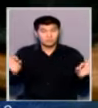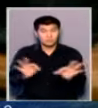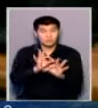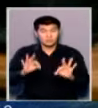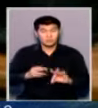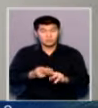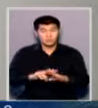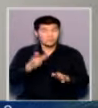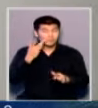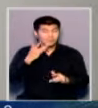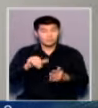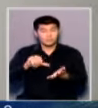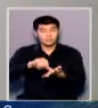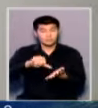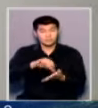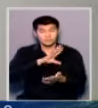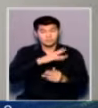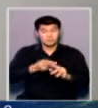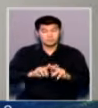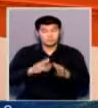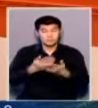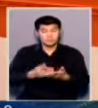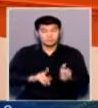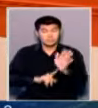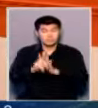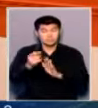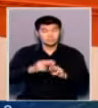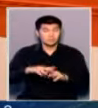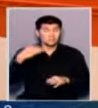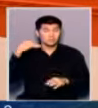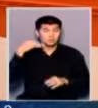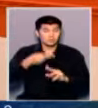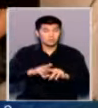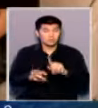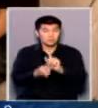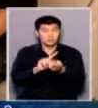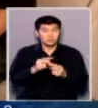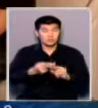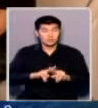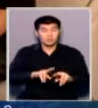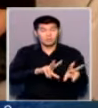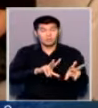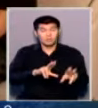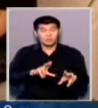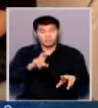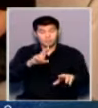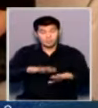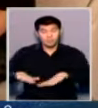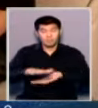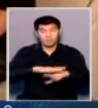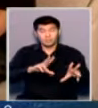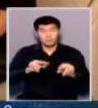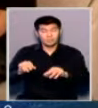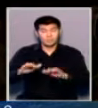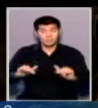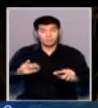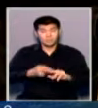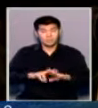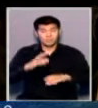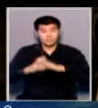шараларда көрермен көзайымы болып жүр. Бағын сынамақ мақсатта Ақтөбенің брендіне айналған Бақытты бала халықаралық конкурсына қатысты. Ол